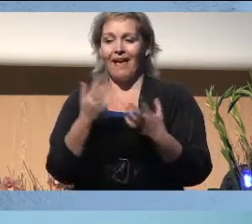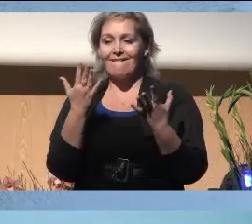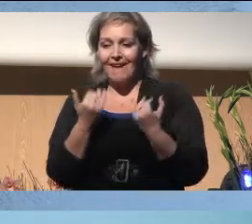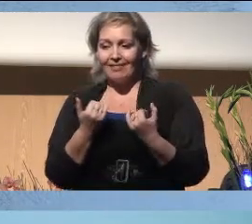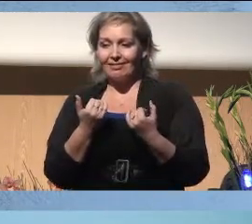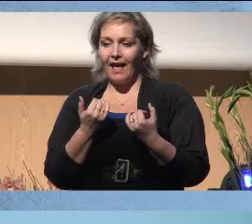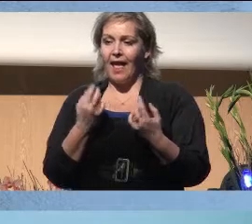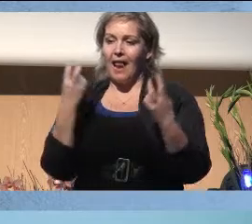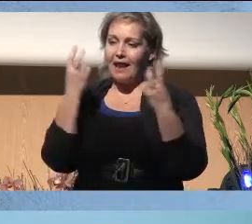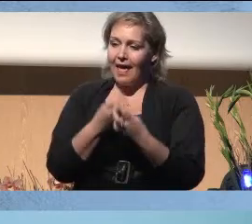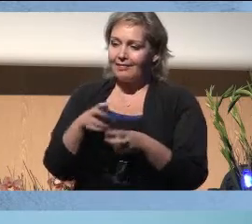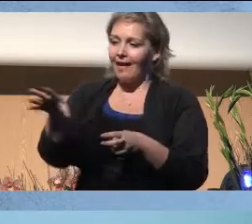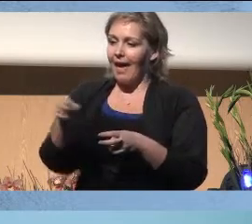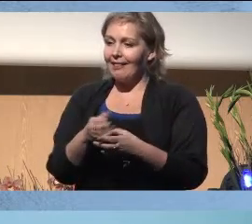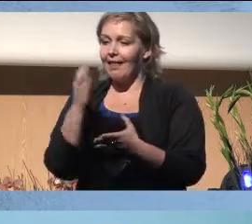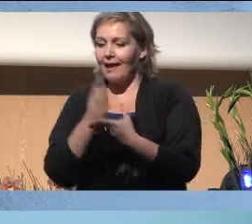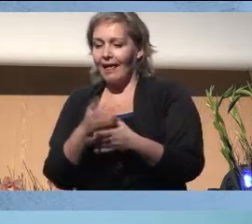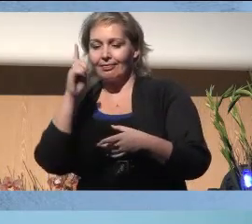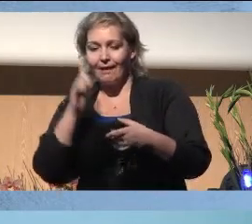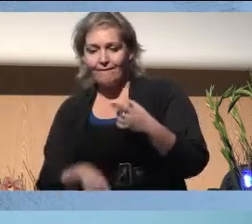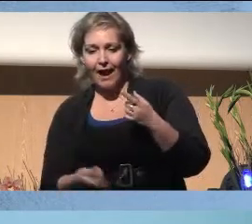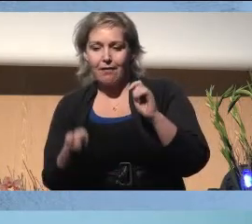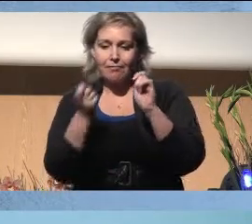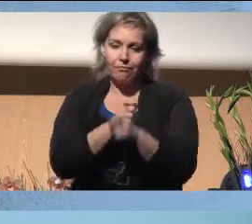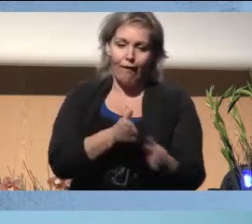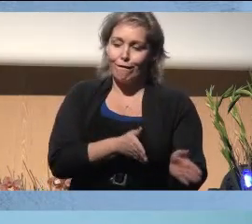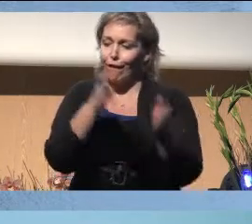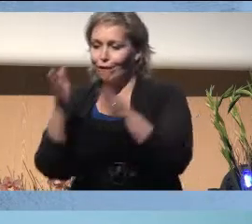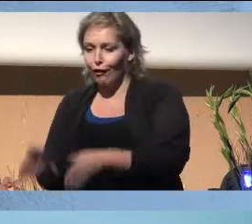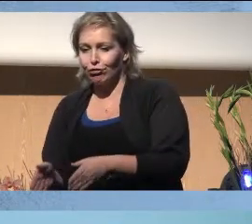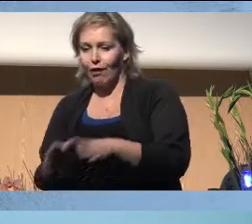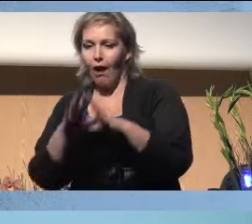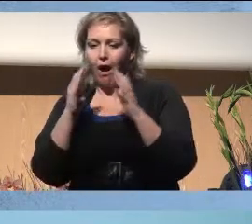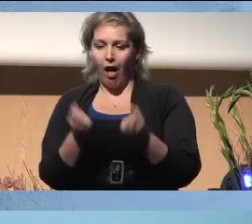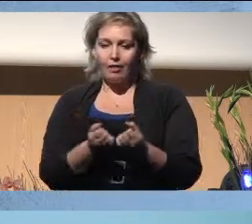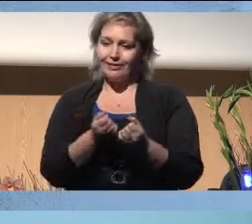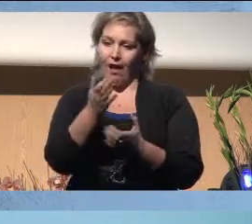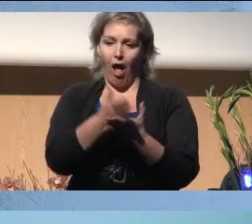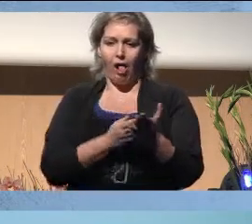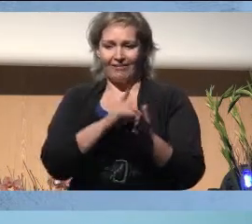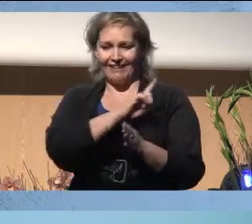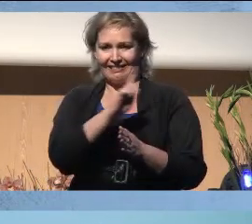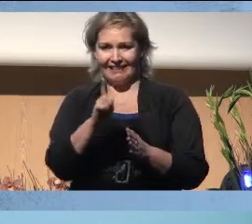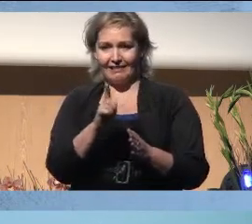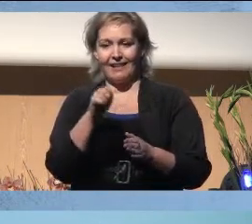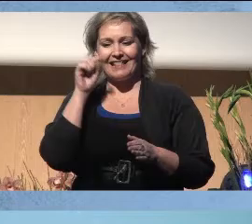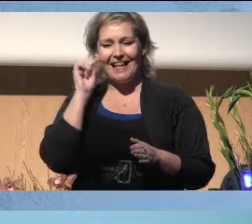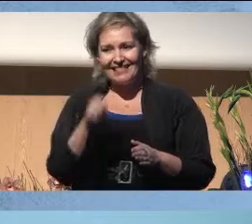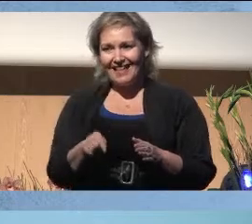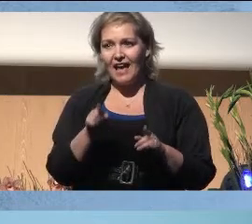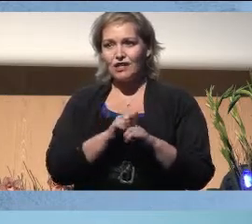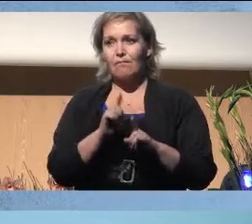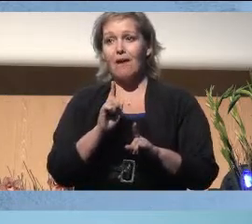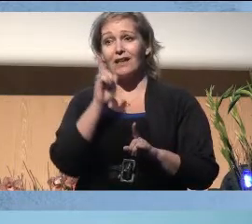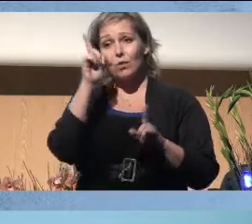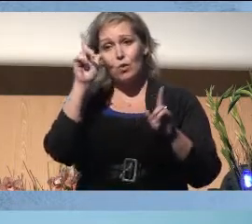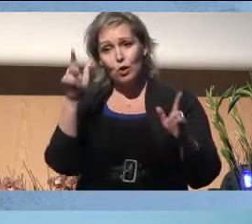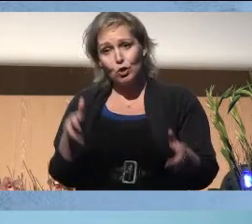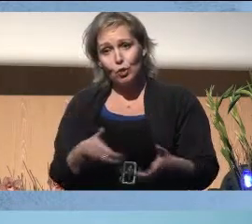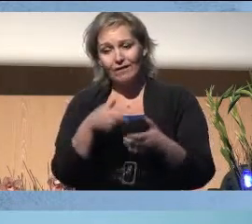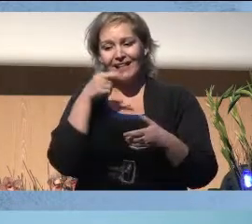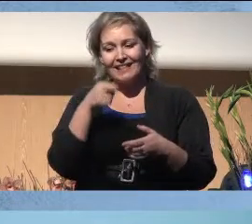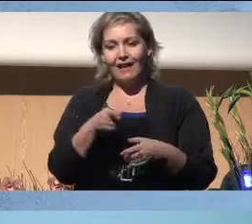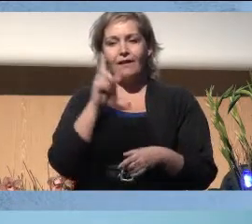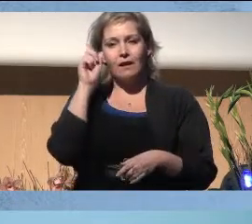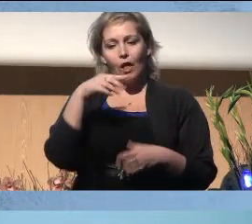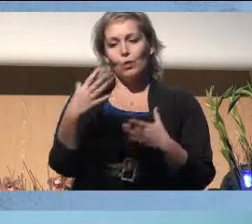leta, hämta, rätta fel, göra om, förflytta sig. Allt detta uppgår till halva tiden. Det är det här som är guldgruvan. Det är det här